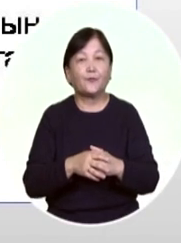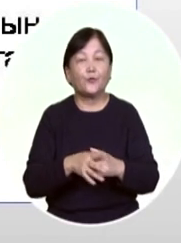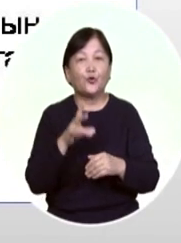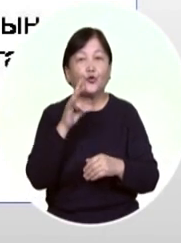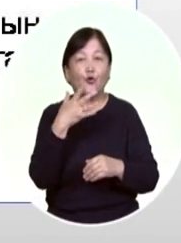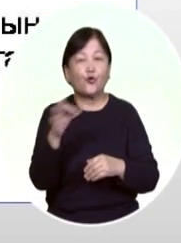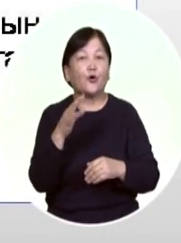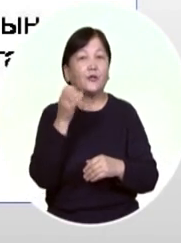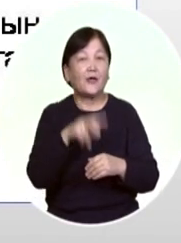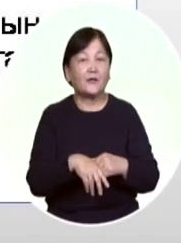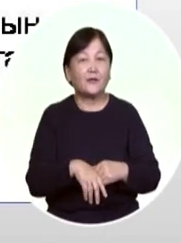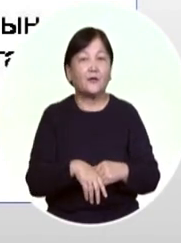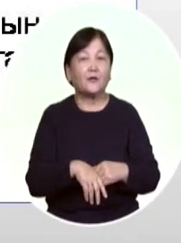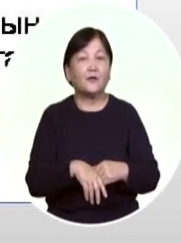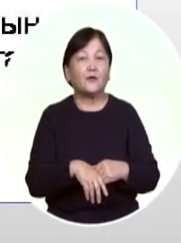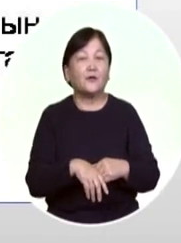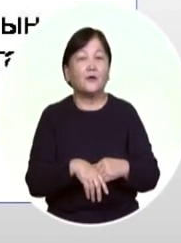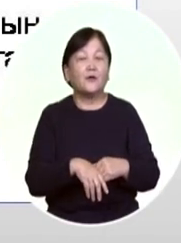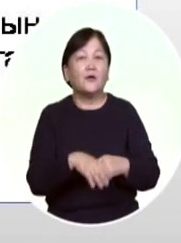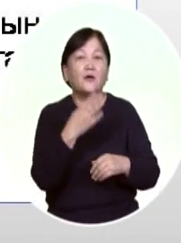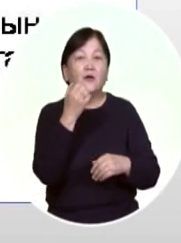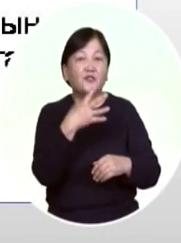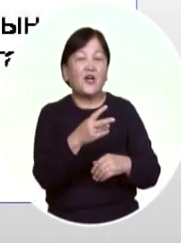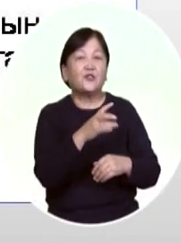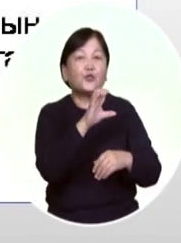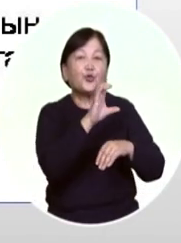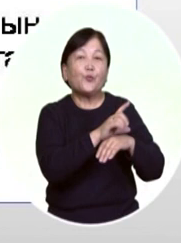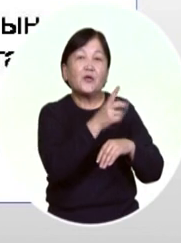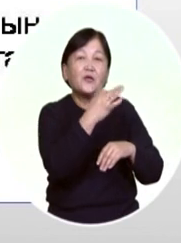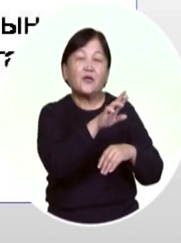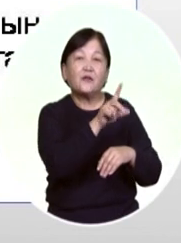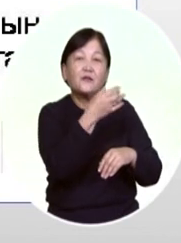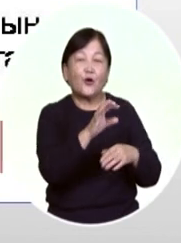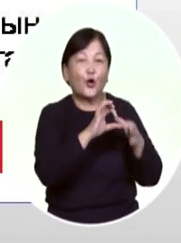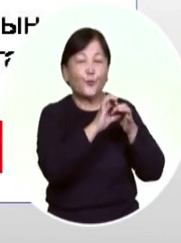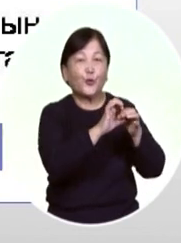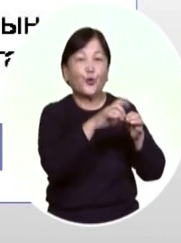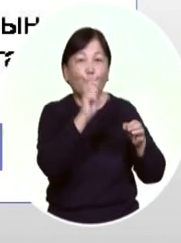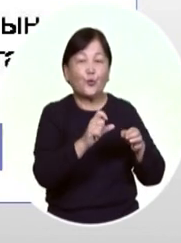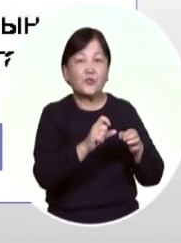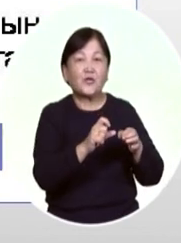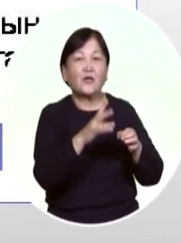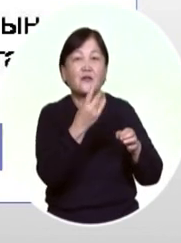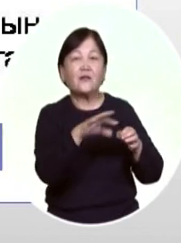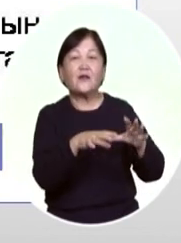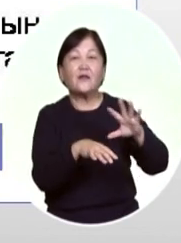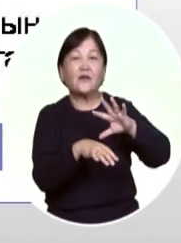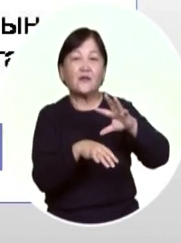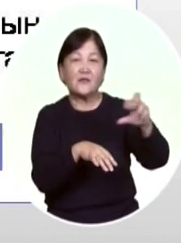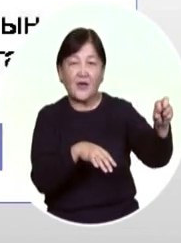Нөгөөтгөн болохоор шашинчлаг сүмхийд лам нарын хөрөнгө чинээтэй хүмүүсийг одоо нилээд хязгаарлаж